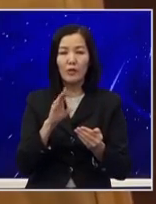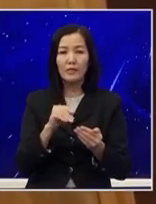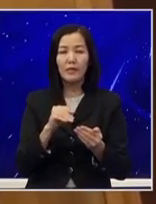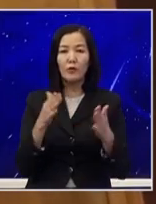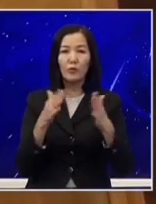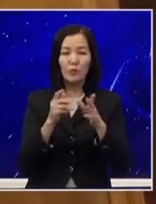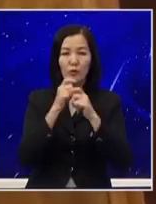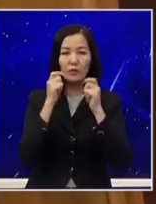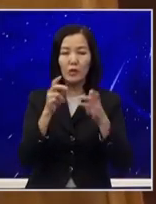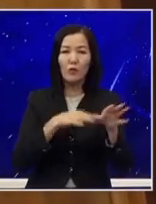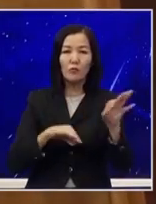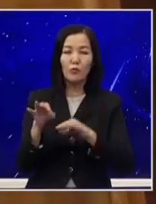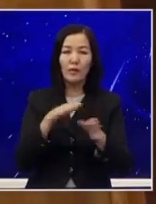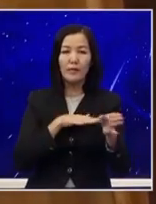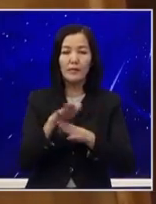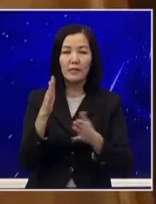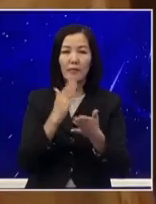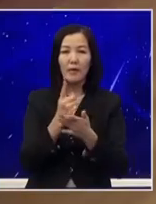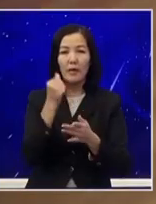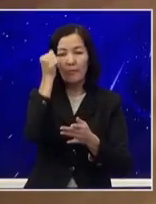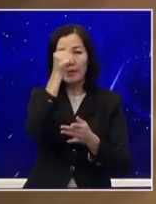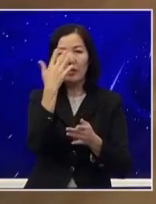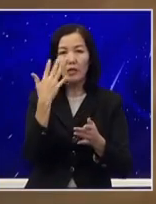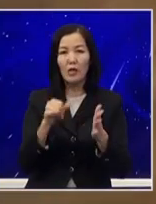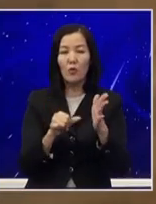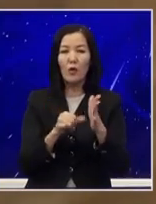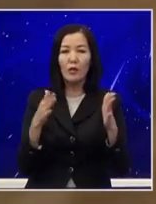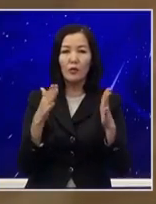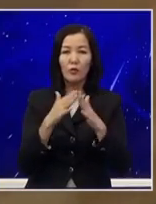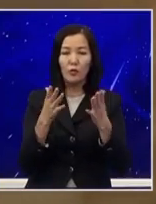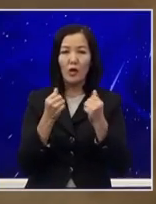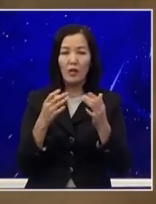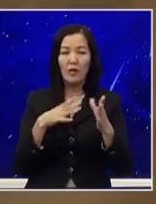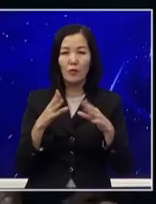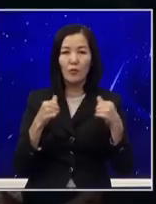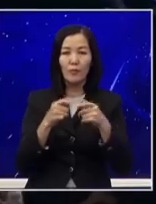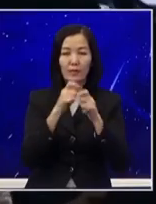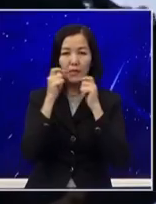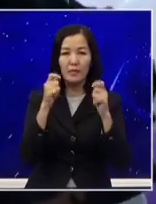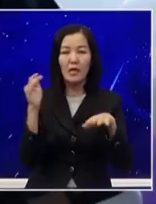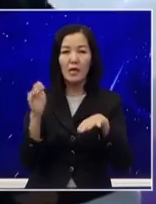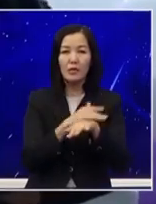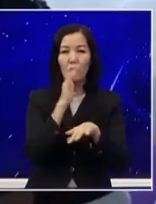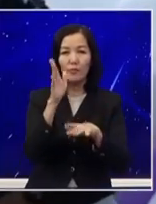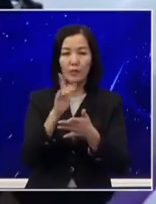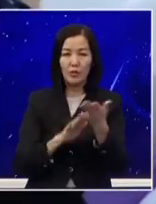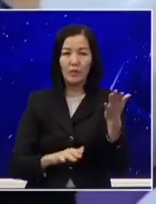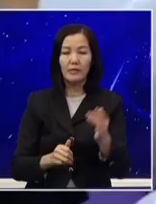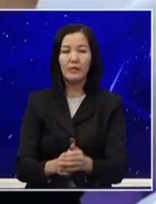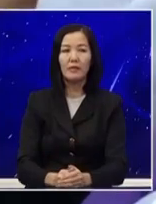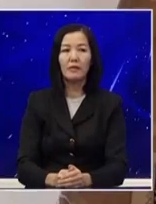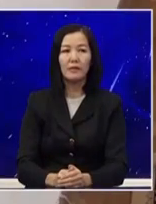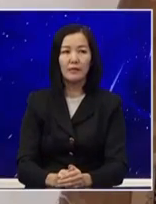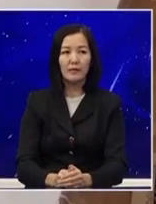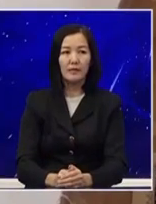келеді. Жобаның арқасында бір жылда 56 отбасы баспаналы болған. Сауапты істер одан әрі де жалғасады.